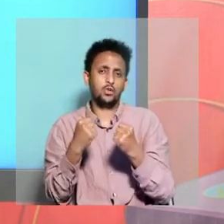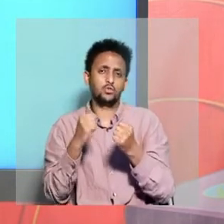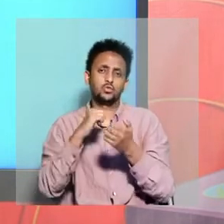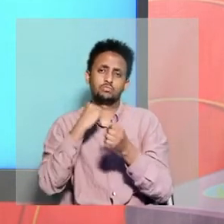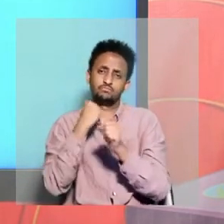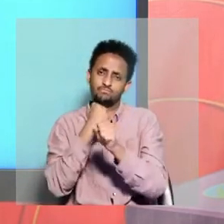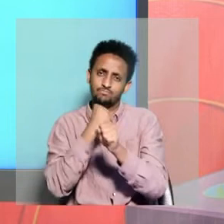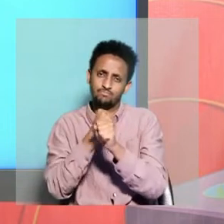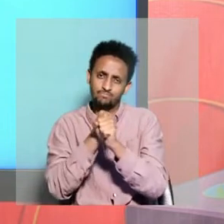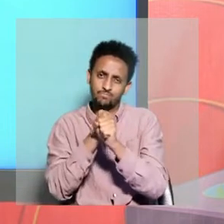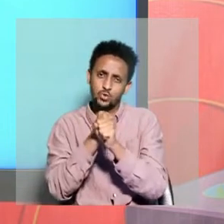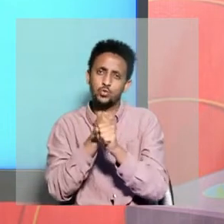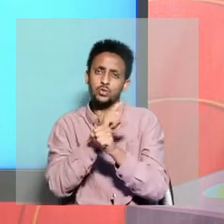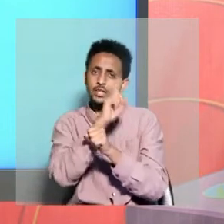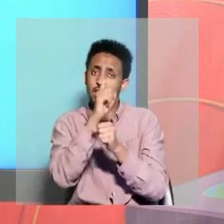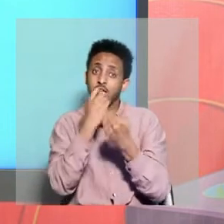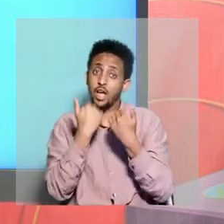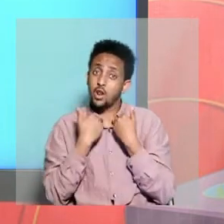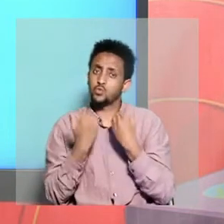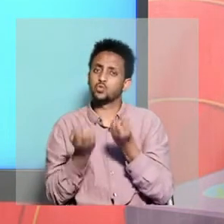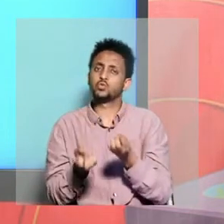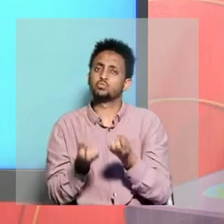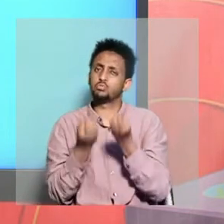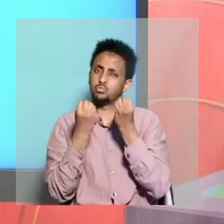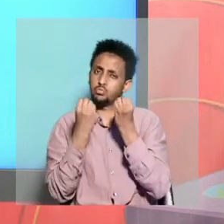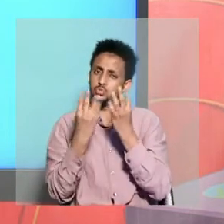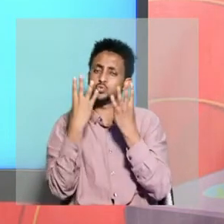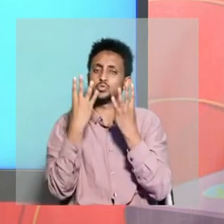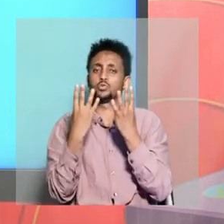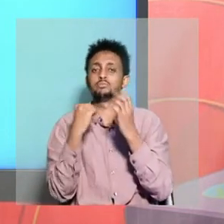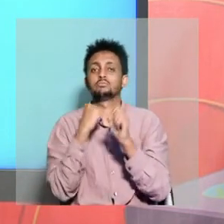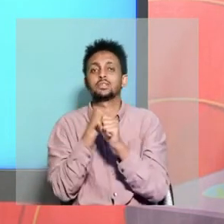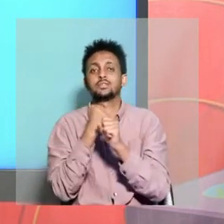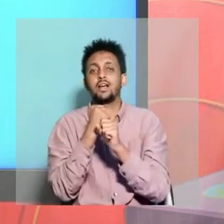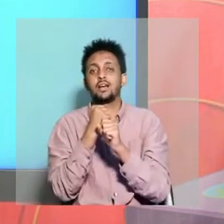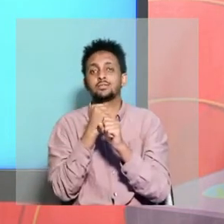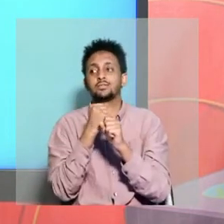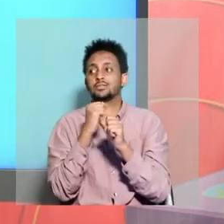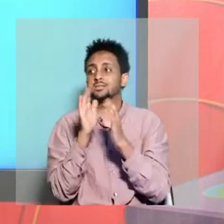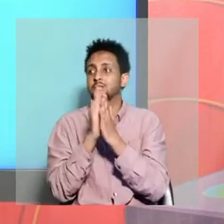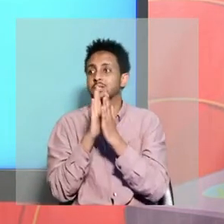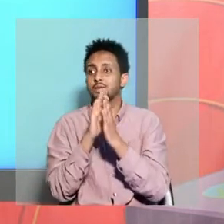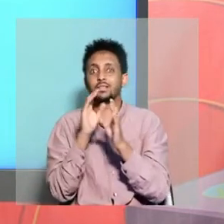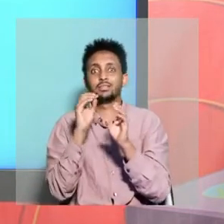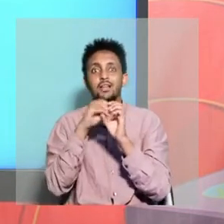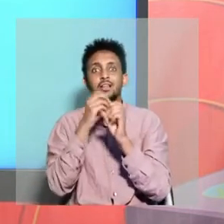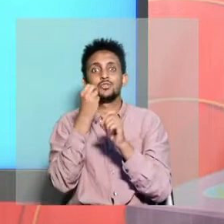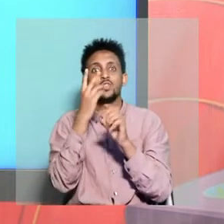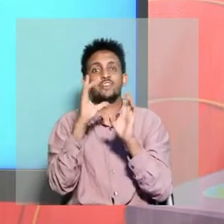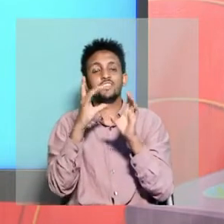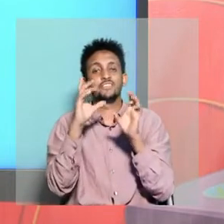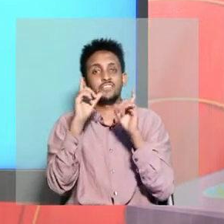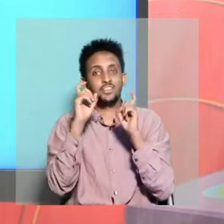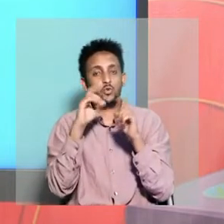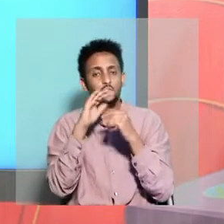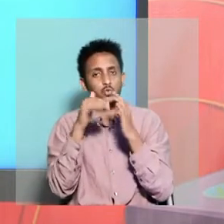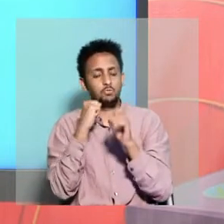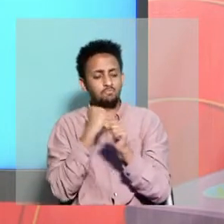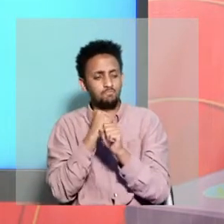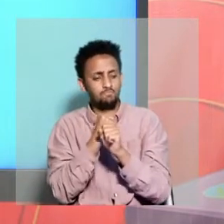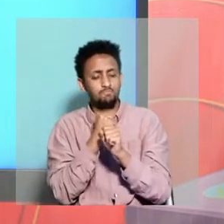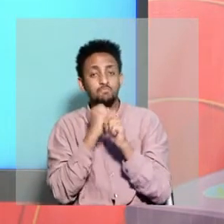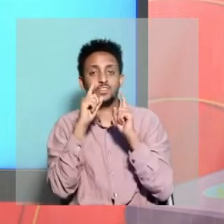እንድትሰሩ እመኛለሁ ጥያቄዎችን አብዝታችሁ የናሽናል ጥያቄዎችን የኢንትራንስ ኤግዛም ጥያቄዎችን